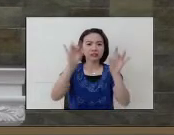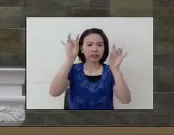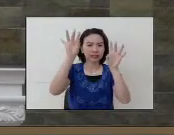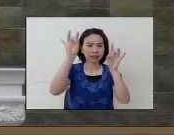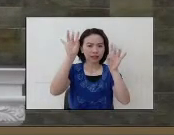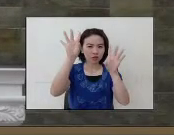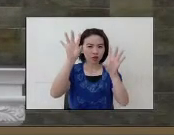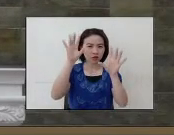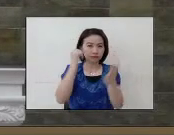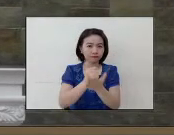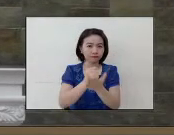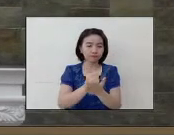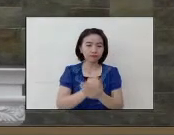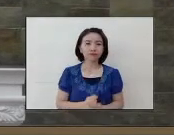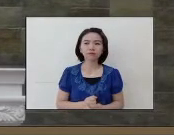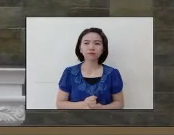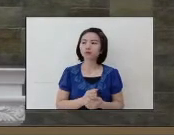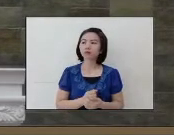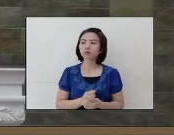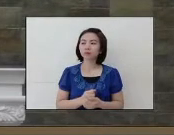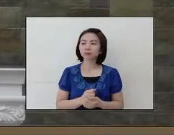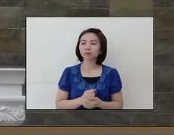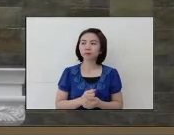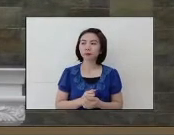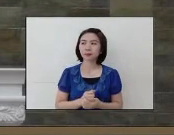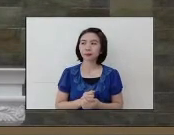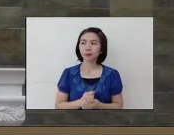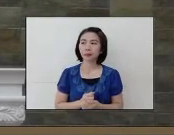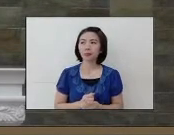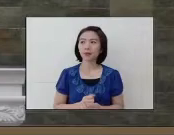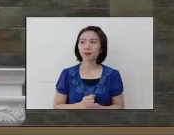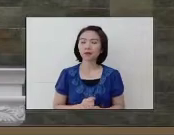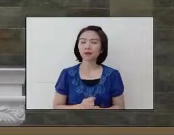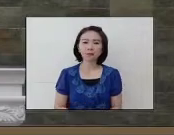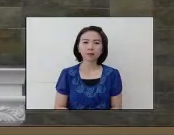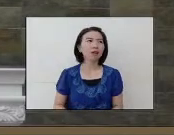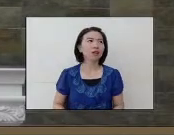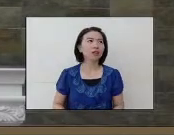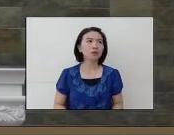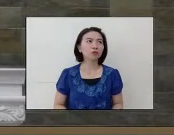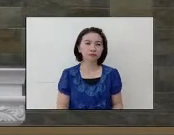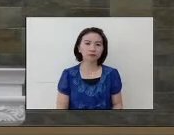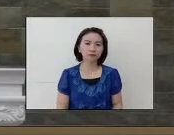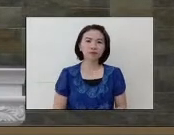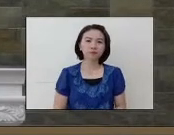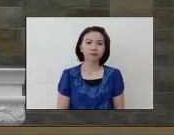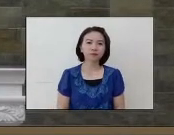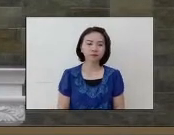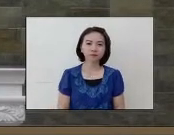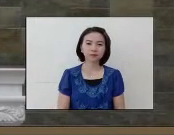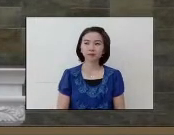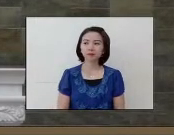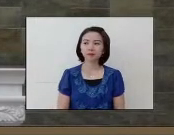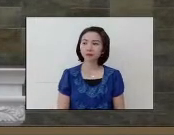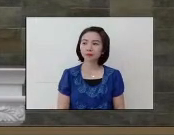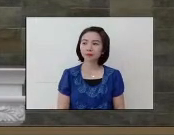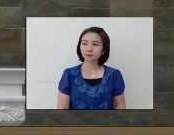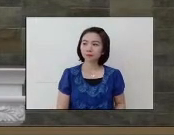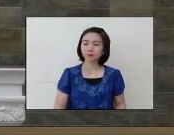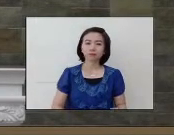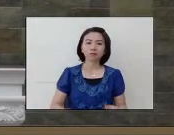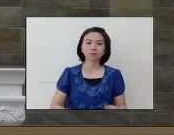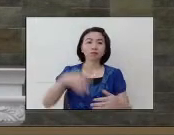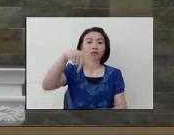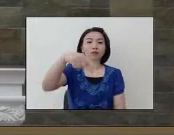Si Apostol Pablo ay meron sinasabi patungkol po rito sa Philippians chapter 4 in verse number 8. Philippians